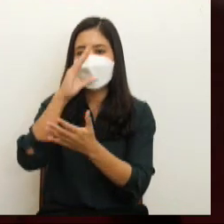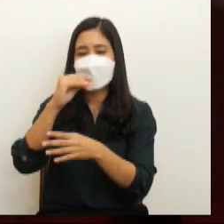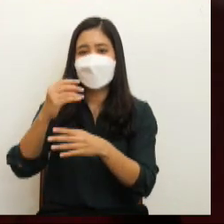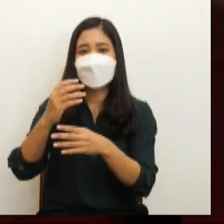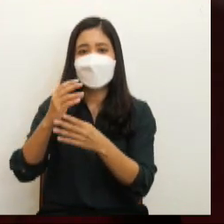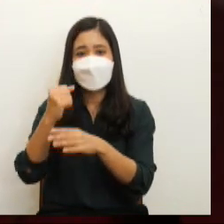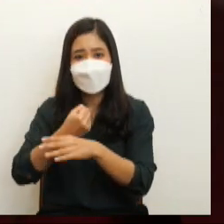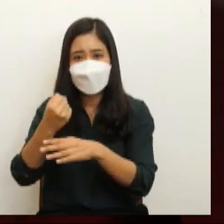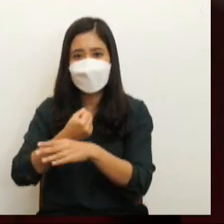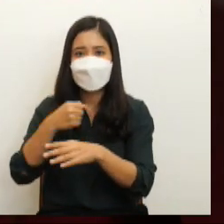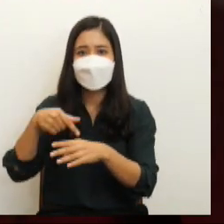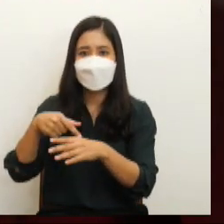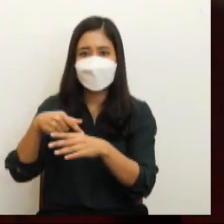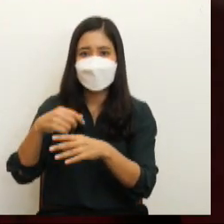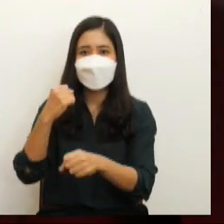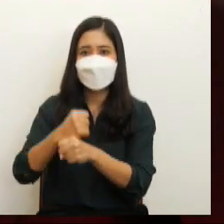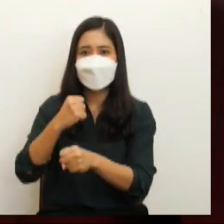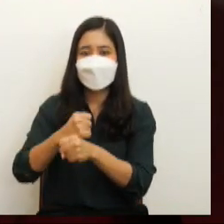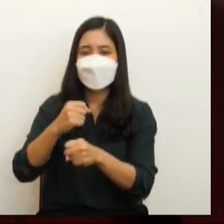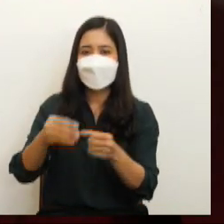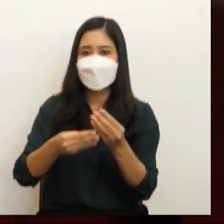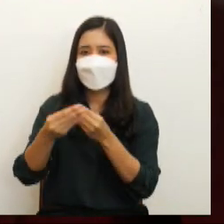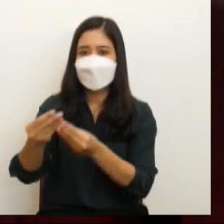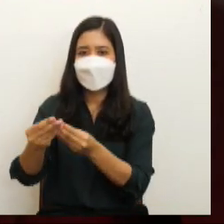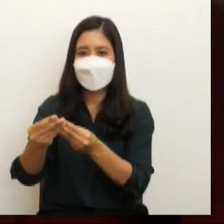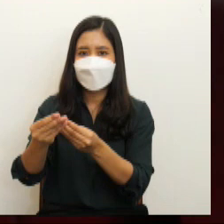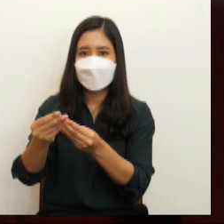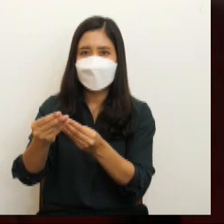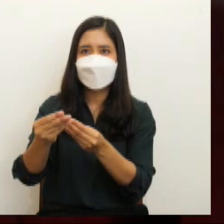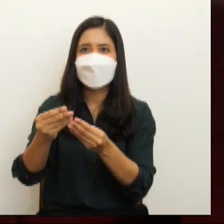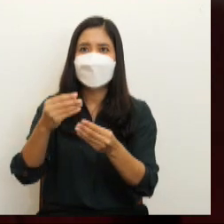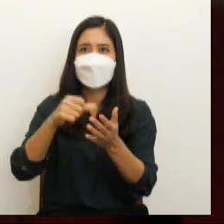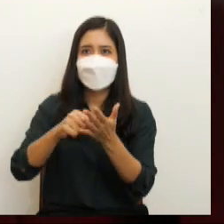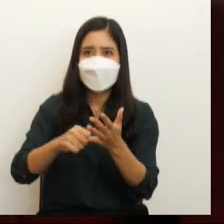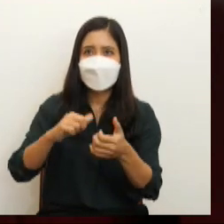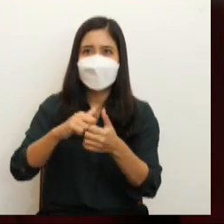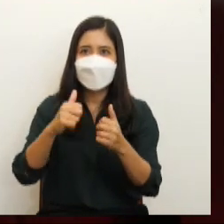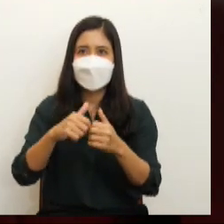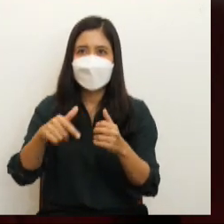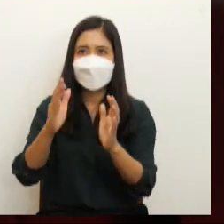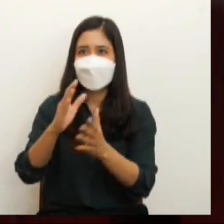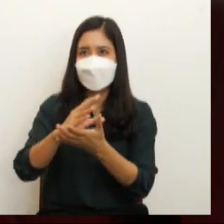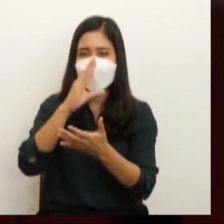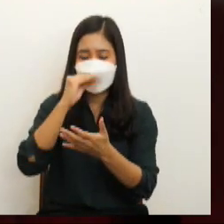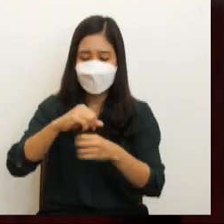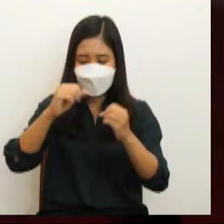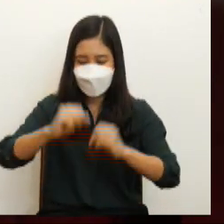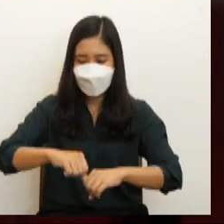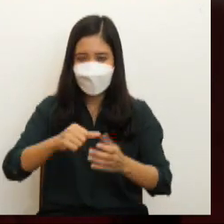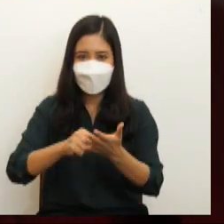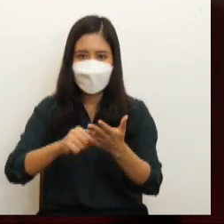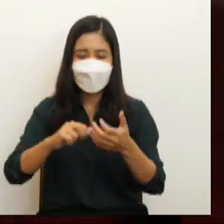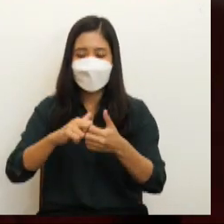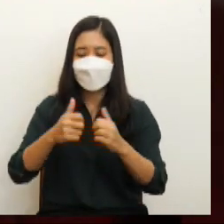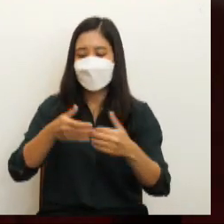2เราก็คือทำรายกลุ่มของทวิภาคีเพื่อแก้ปัญหานักเรียนสามารถที่จะแจ้งปัญหาโดยตรงกับหัวหน้าง